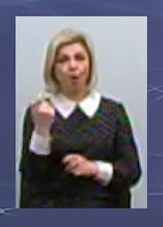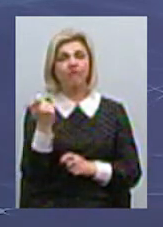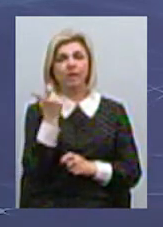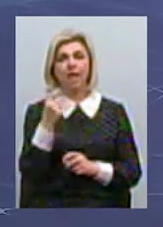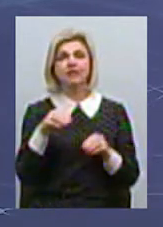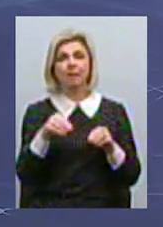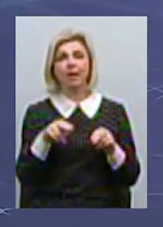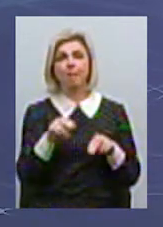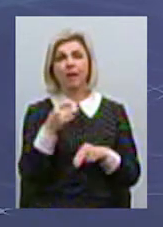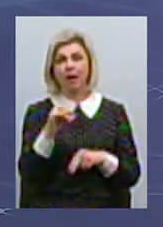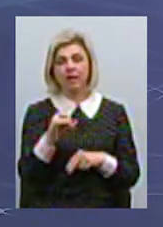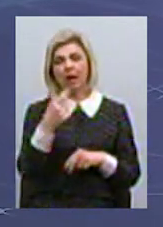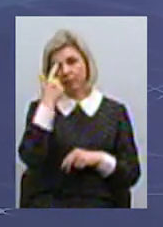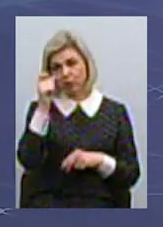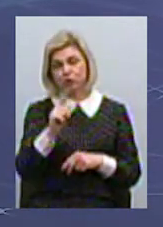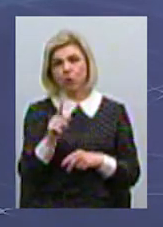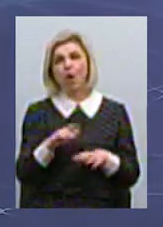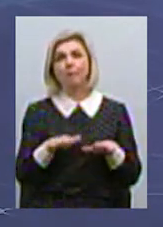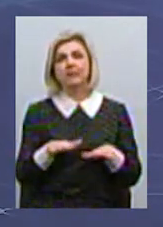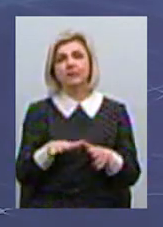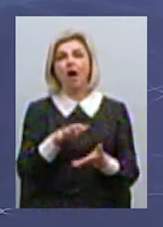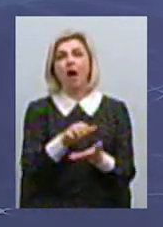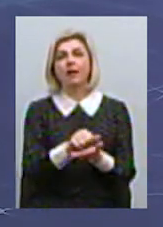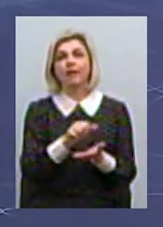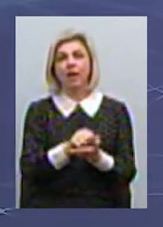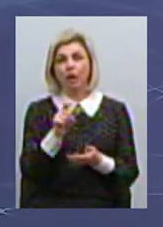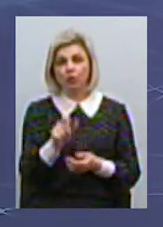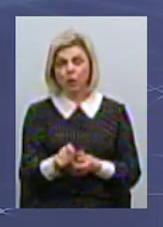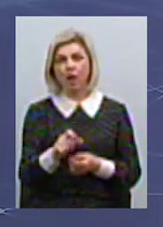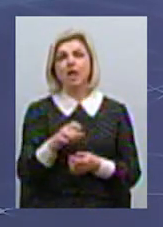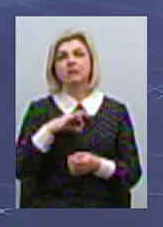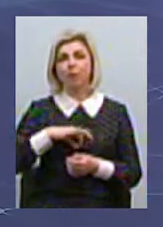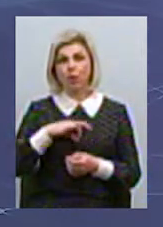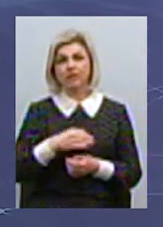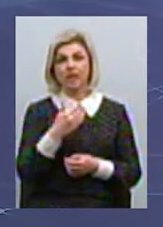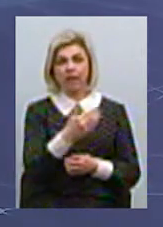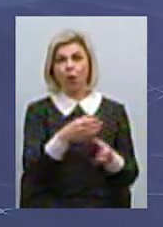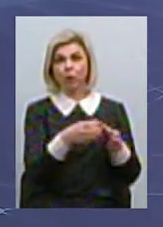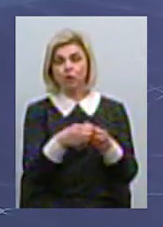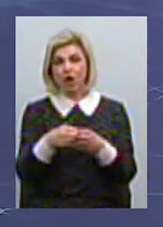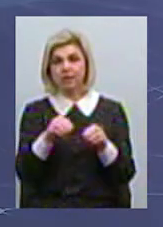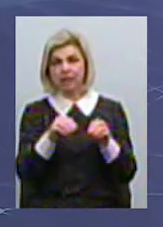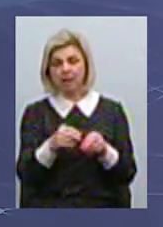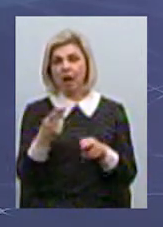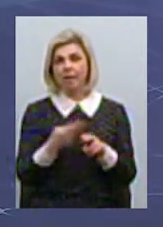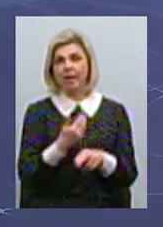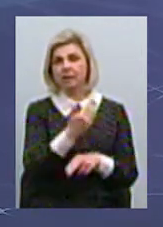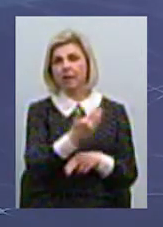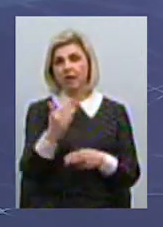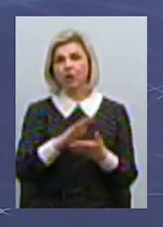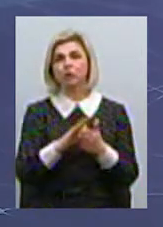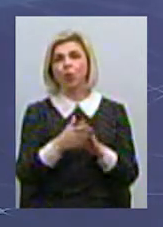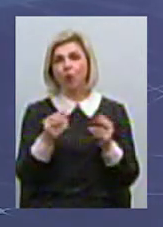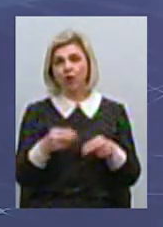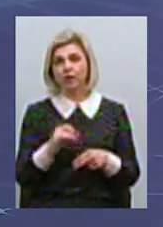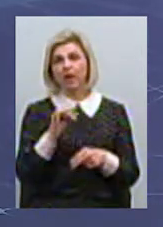заявляли про те, що місцевий орендар використовує їх ділянки без їхньої згоди, підробляє документи на